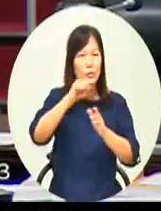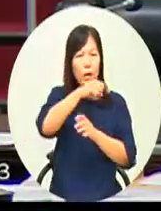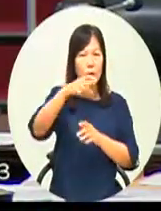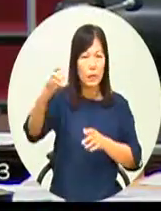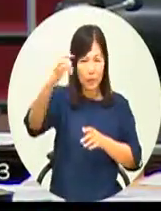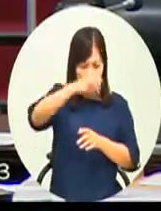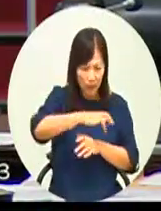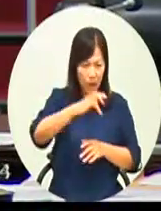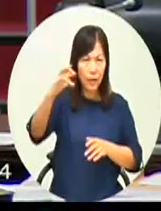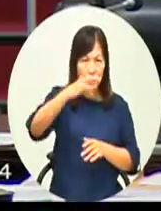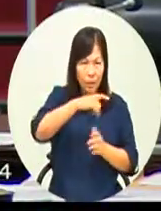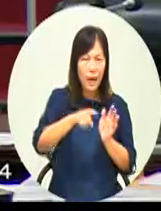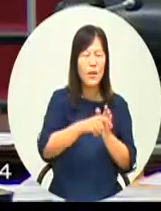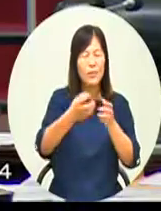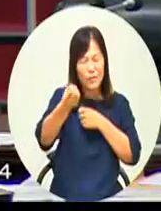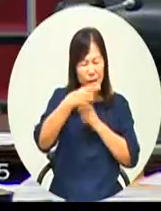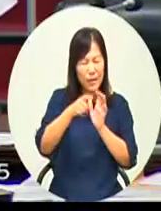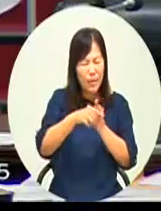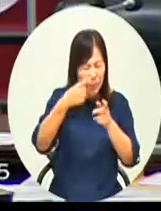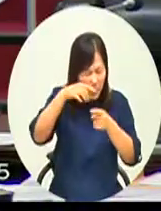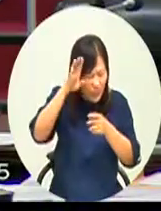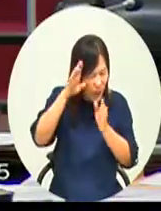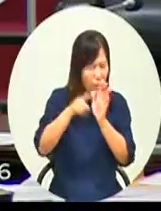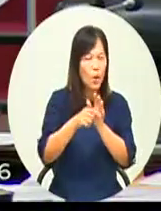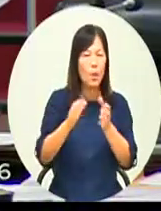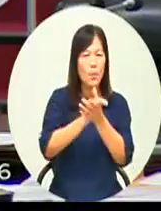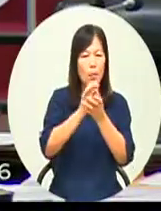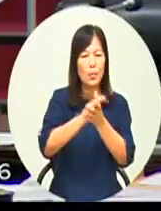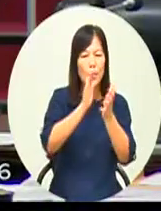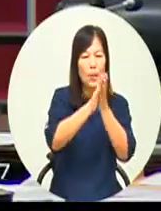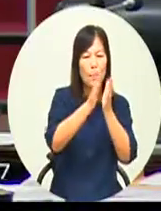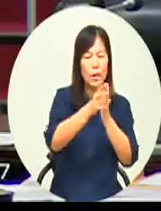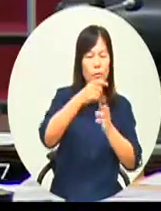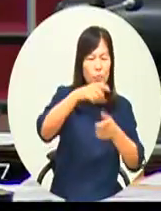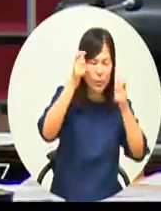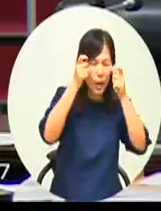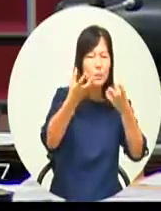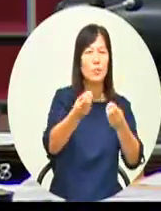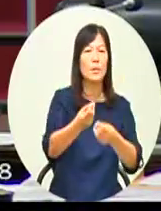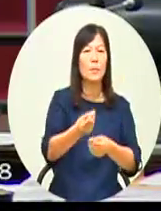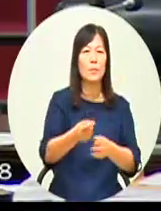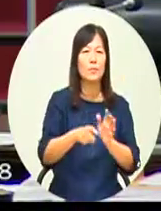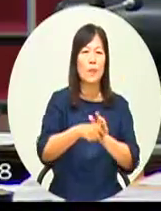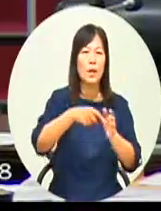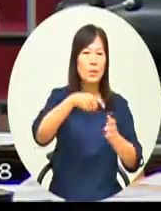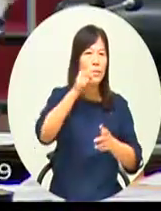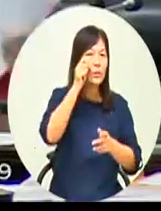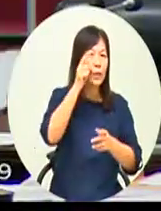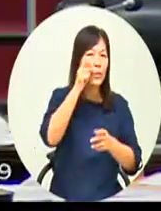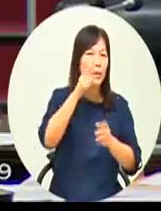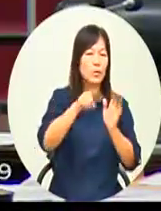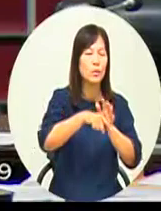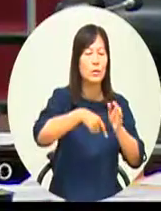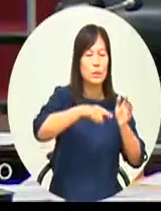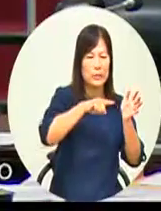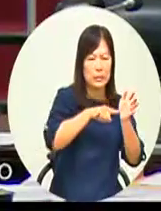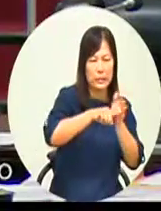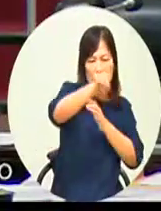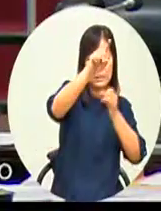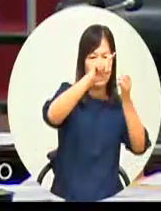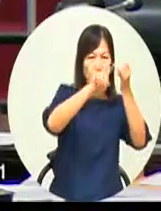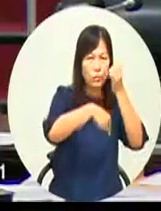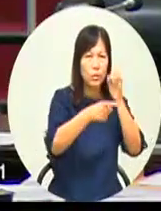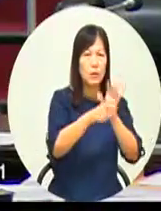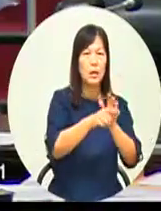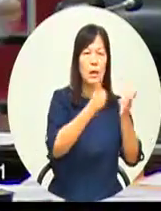候，他说啊不好意思，我的朋友都没有安排去高雄，就到了台南之后就杀到垦丁去了，他从台北